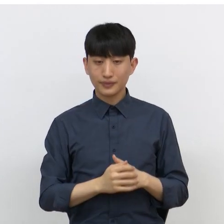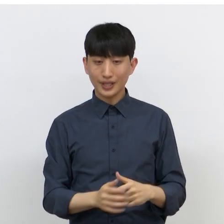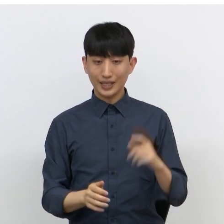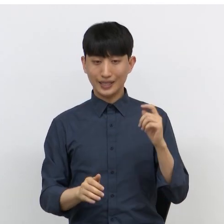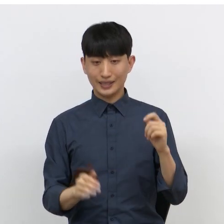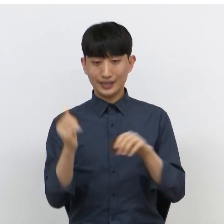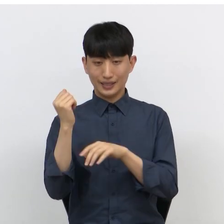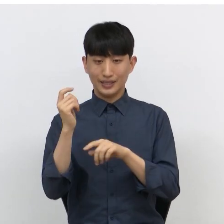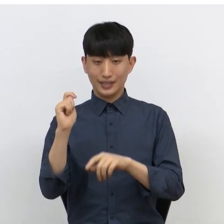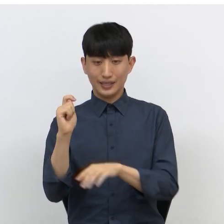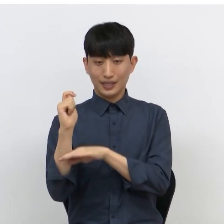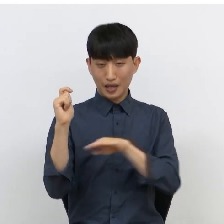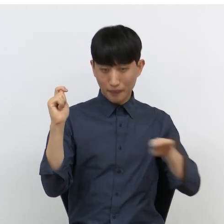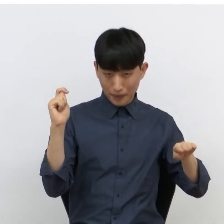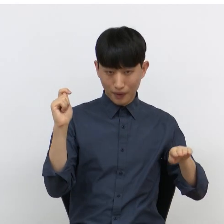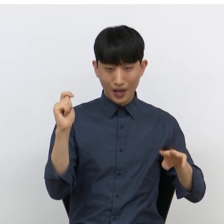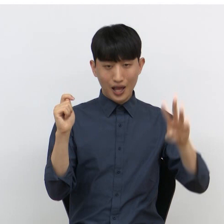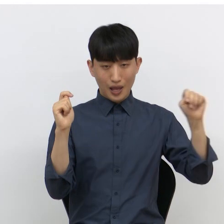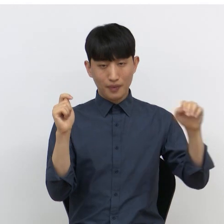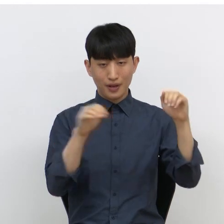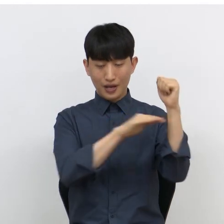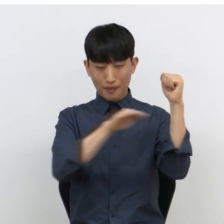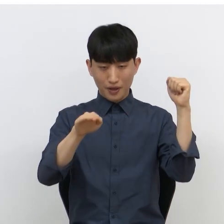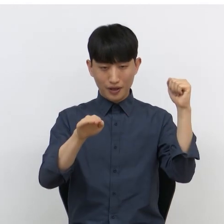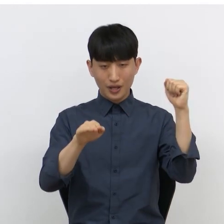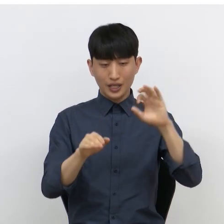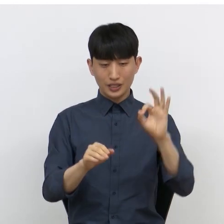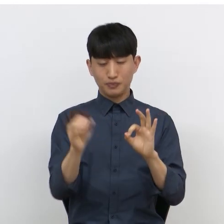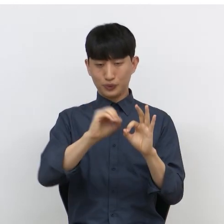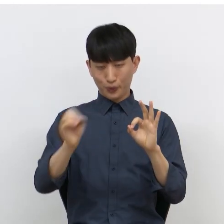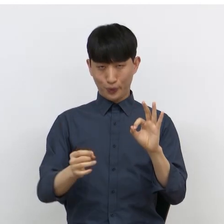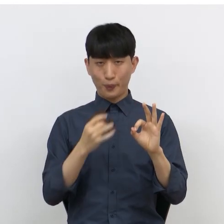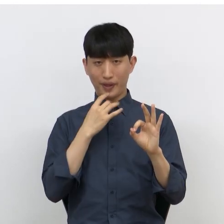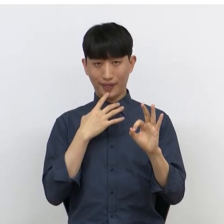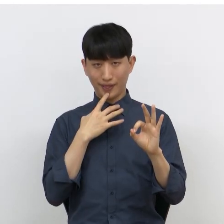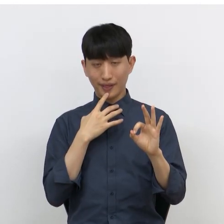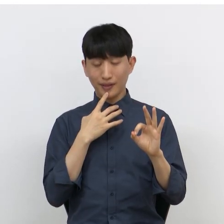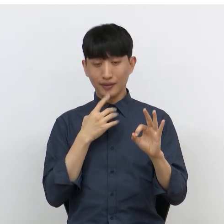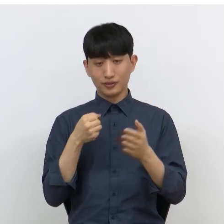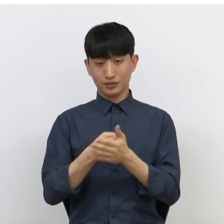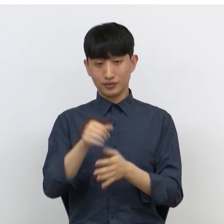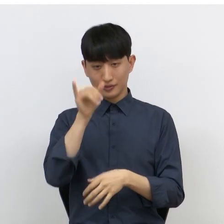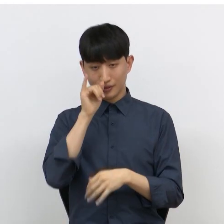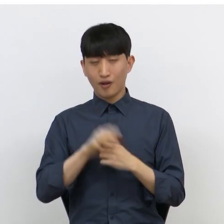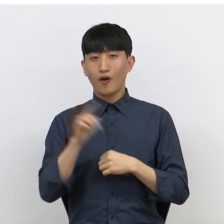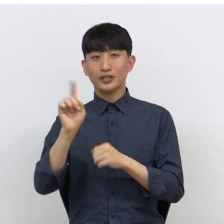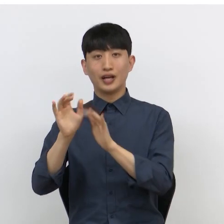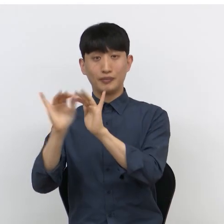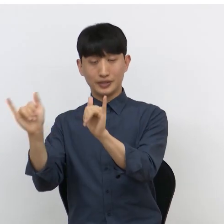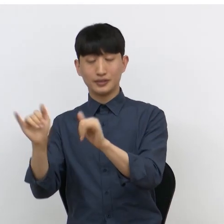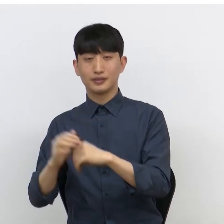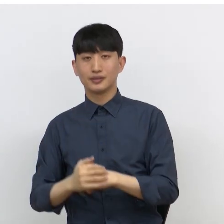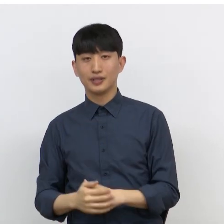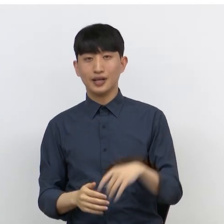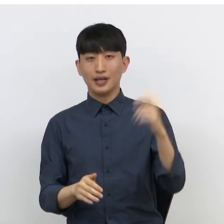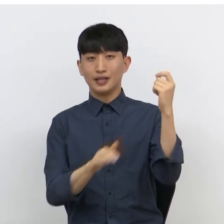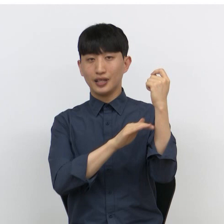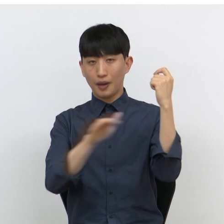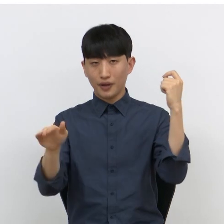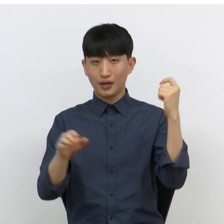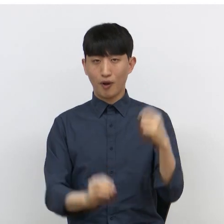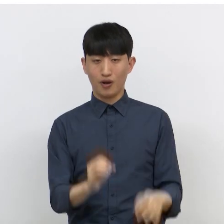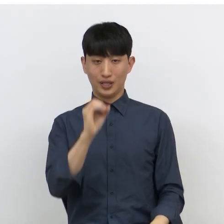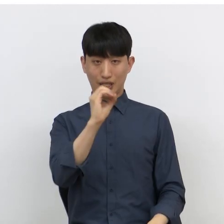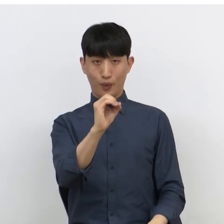T레벨을 M레벨의 10%로 설정해 놓은 걸 볼 수가 있습니다. 자, 이게 어떤 사람들은 T레벨을